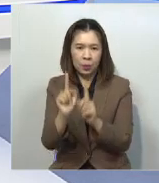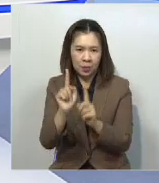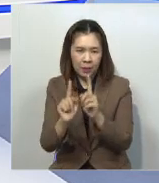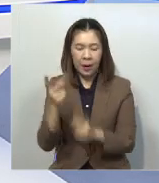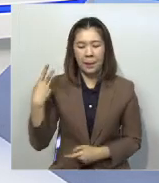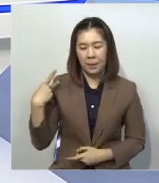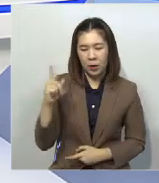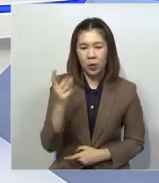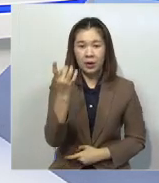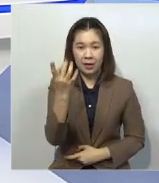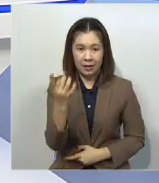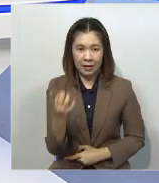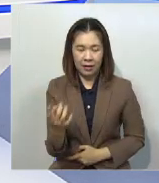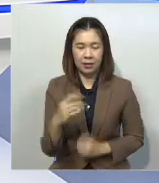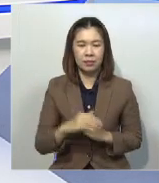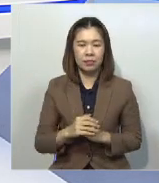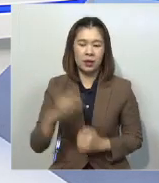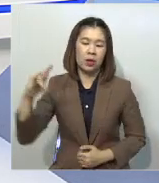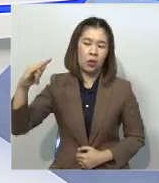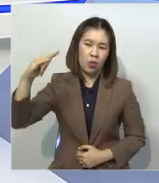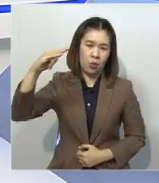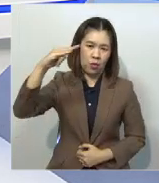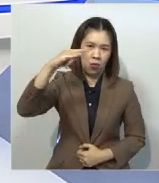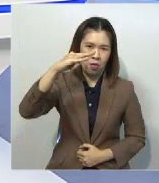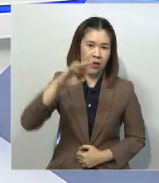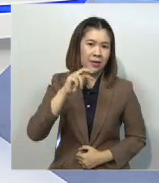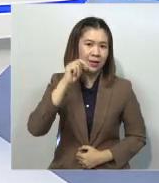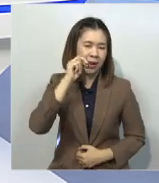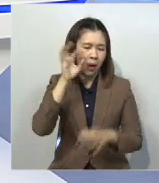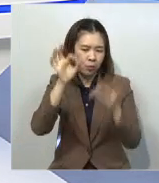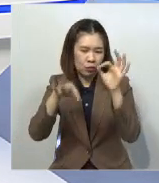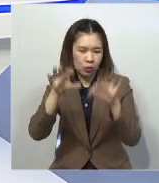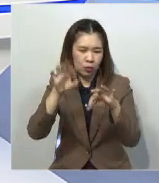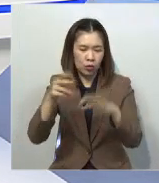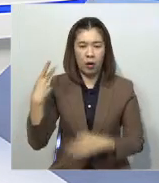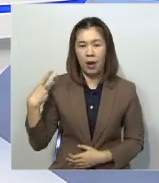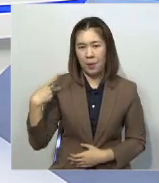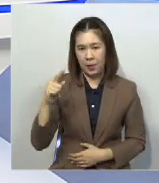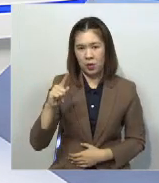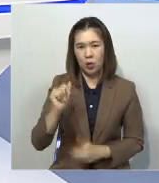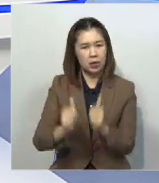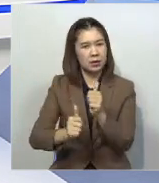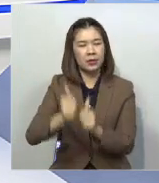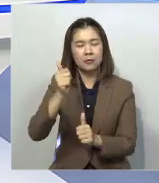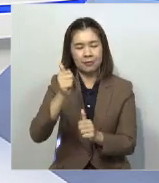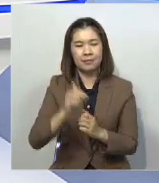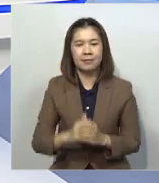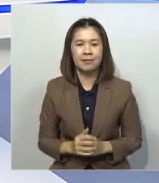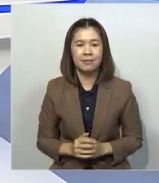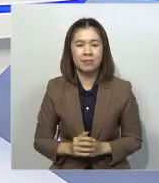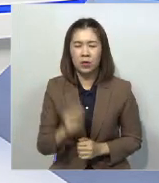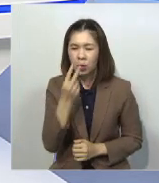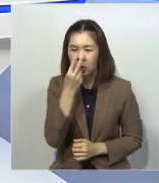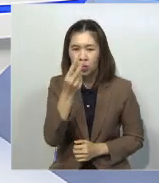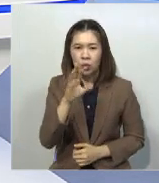ที่จะได้รับเนี่ยนะคะเพื่อที่จะให้โดรนที่ขึ้นไปฉีดพ่นละอองน้ำเนี่ยได้ผลแล้วก็เกิดประสิทธิภาพที่ชัดเจนมากยิ่งขึ้น